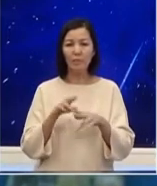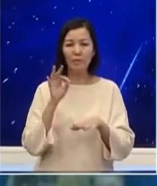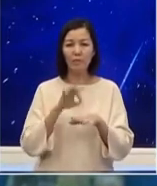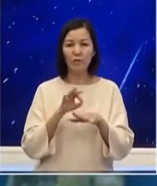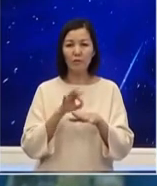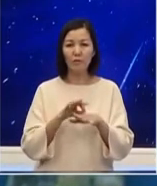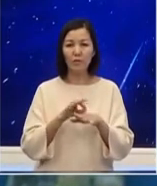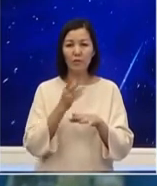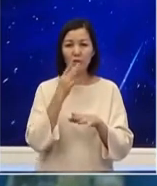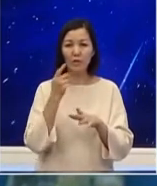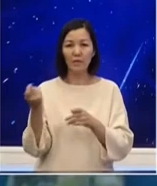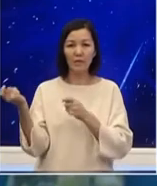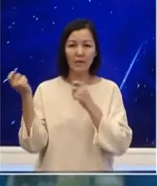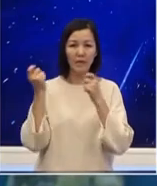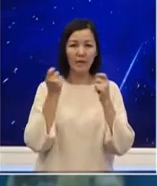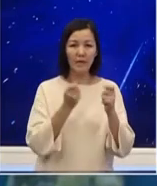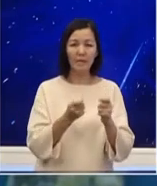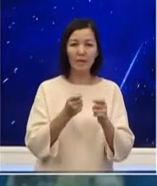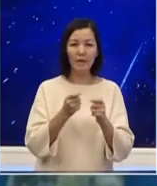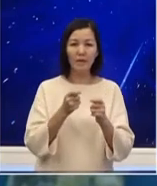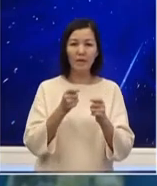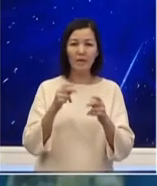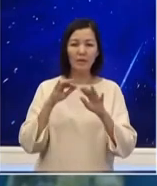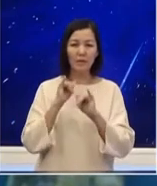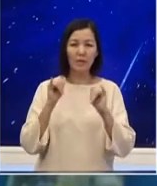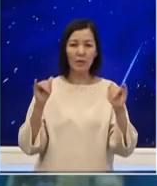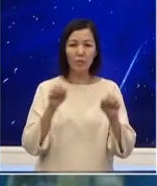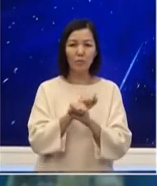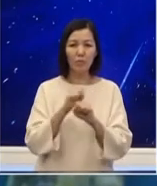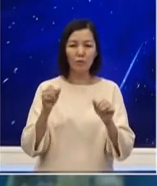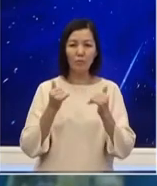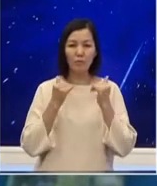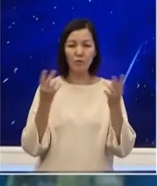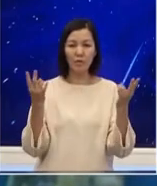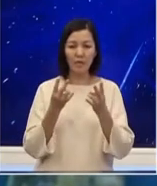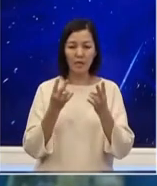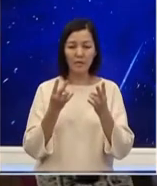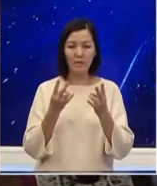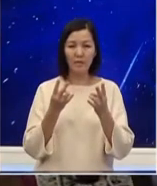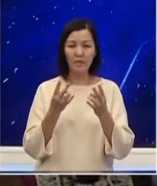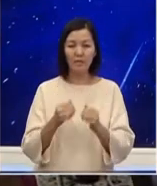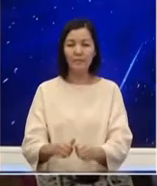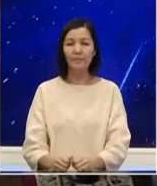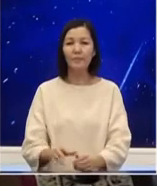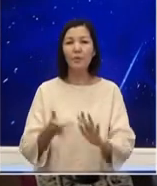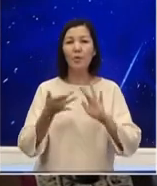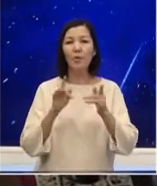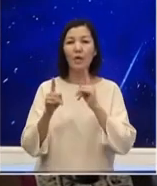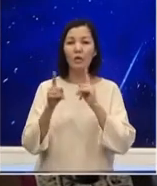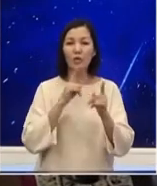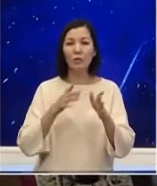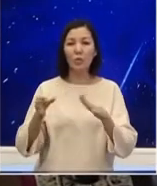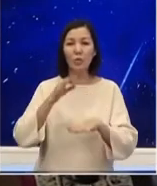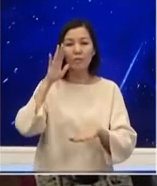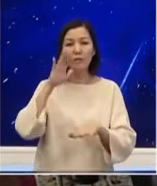сырттан келуіне тосқауыл қойып, оның таралуын болдырмау үшін керек. Онлайн жиын соңында облыс